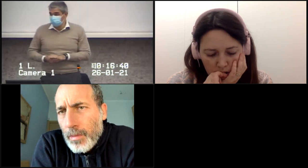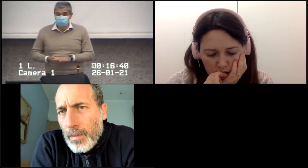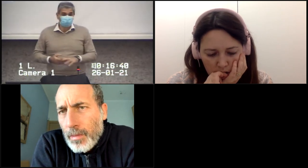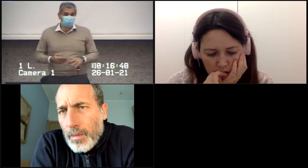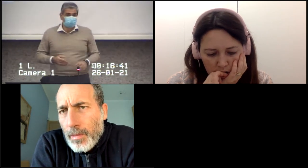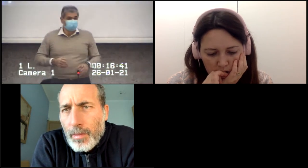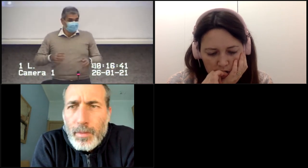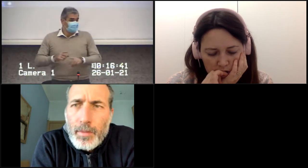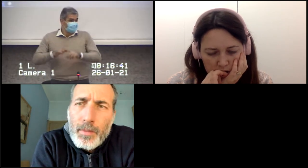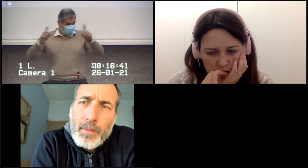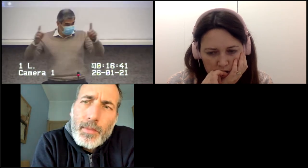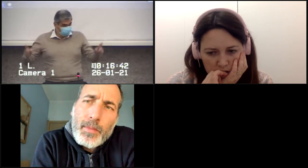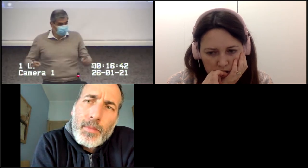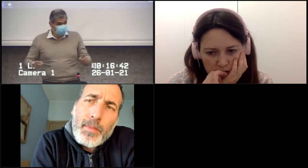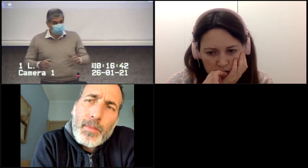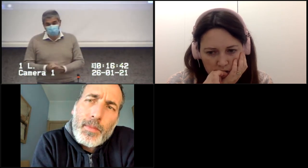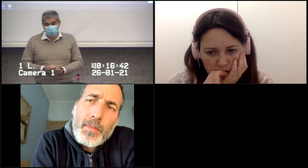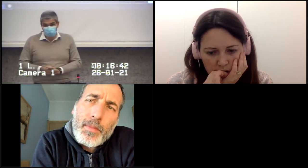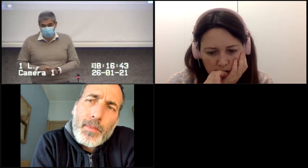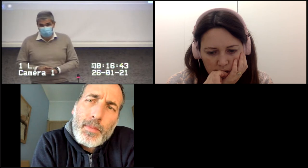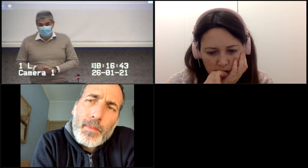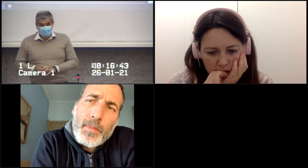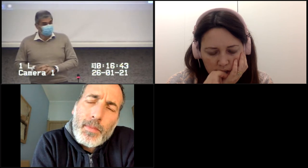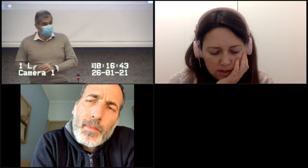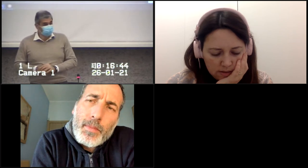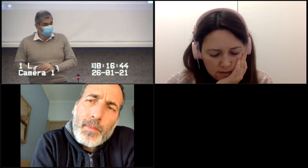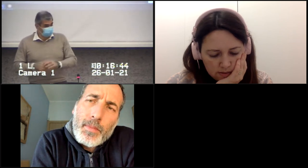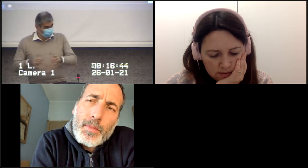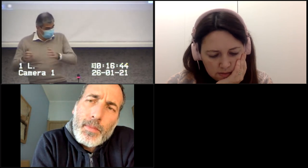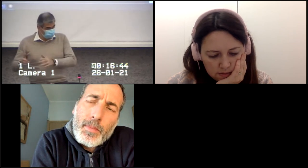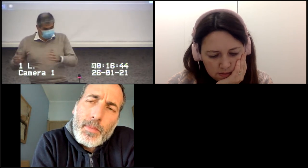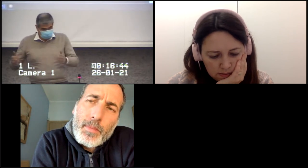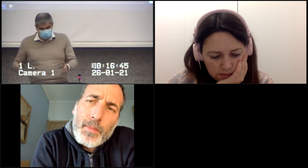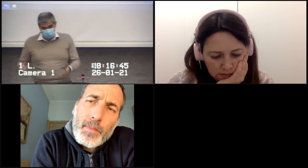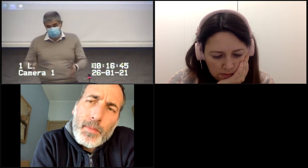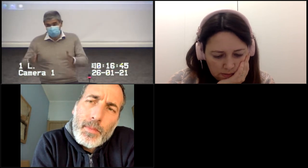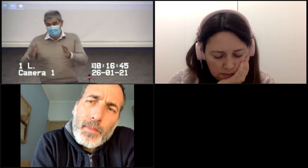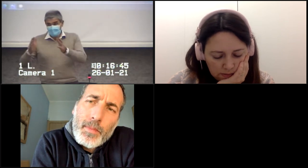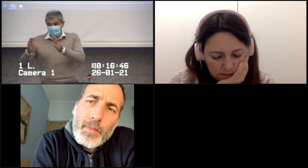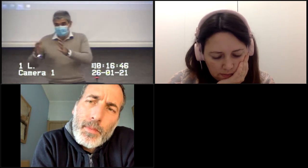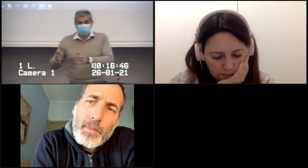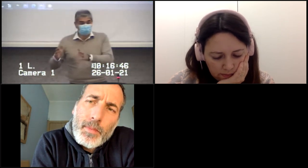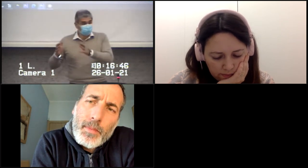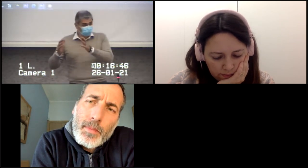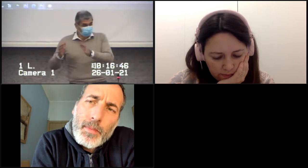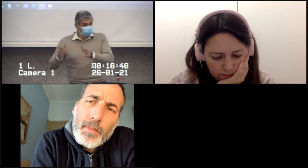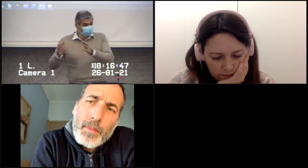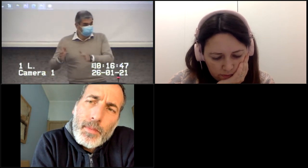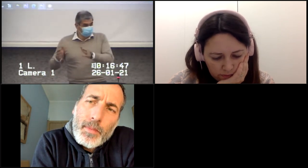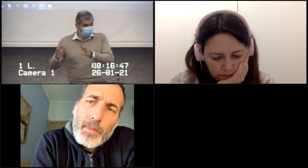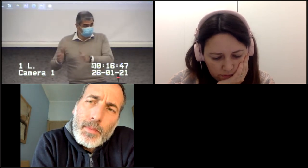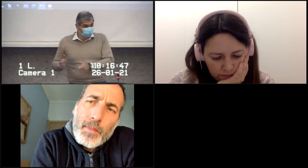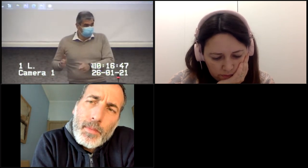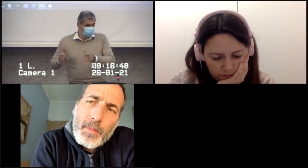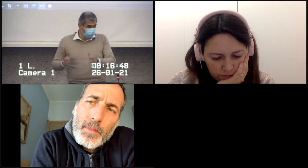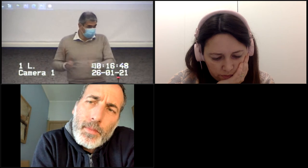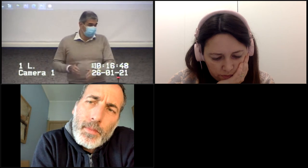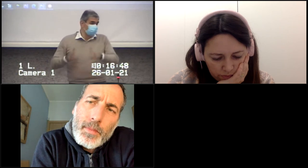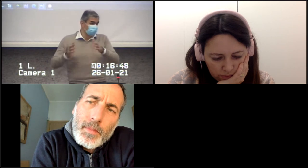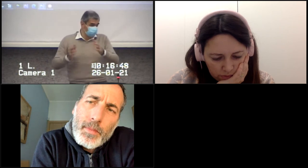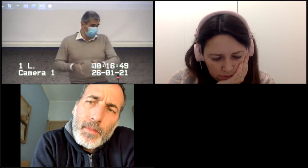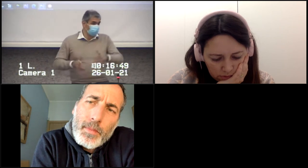ai diritti reali. Nella legge che governa il testo unico degli enti locali, la partita diritti reali,